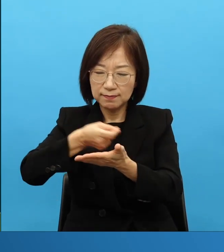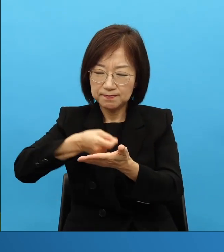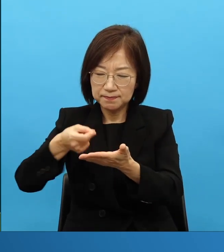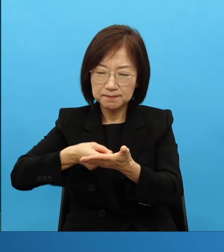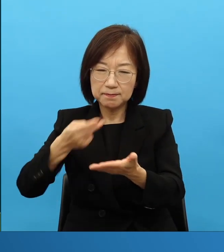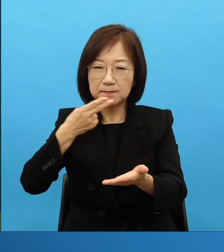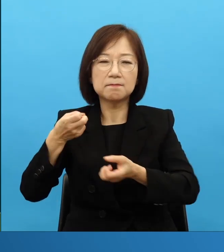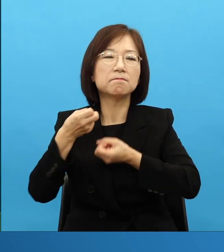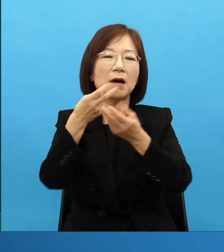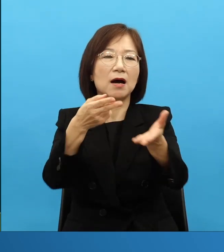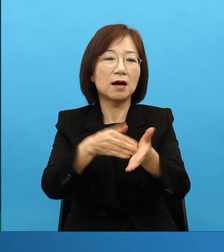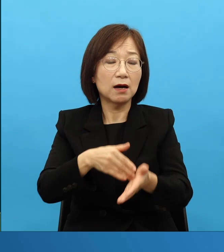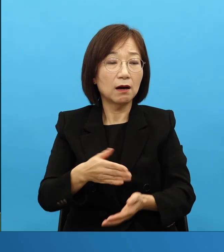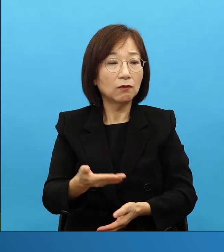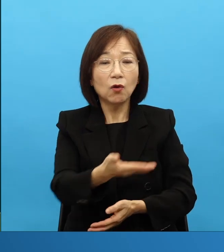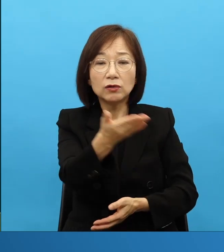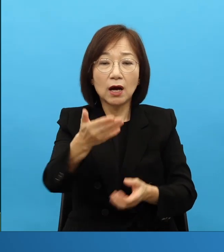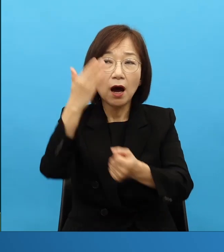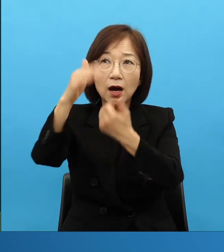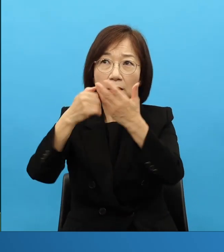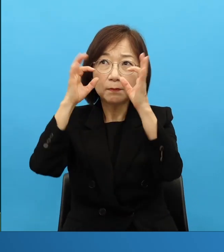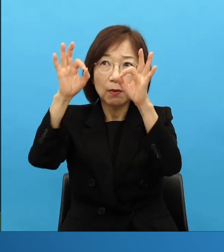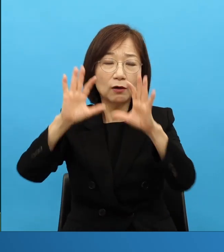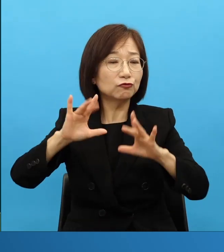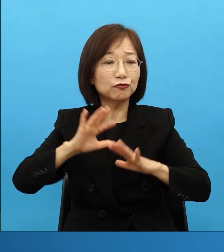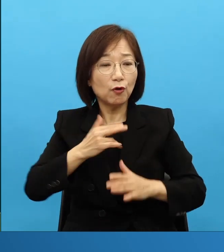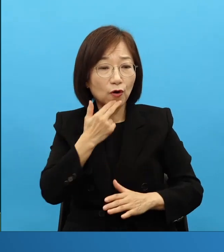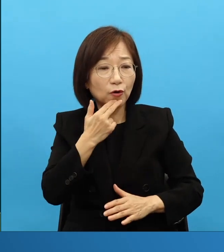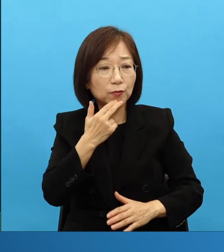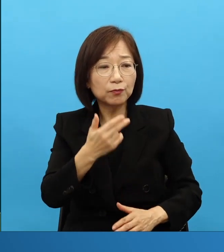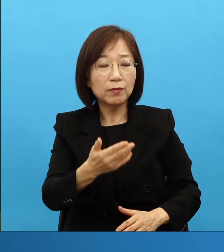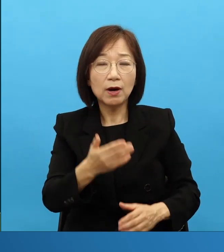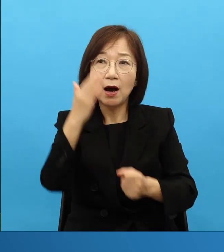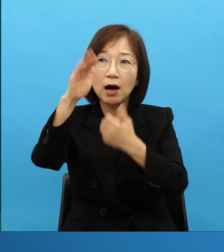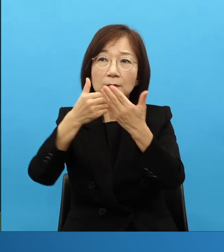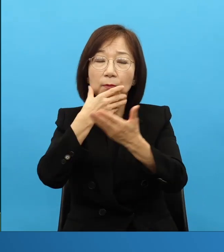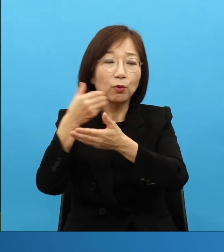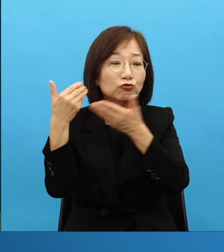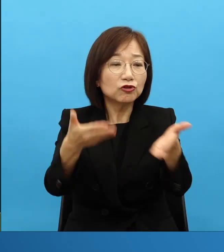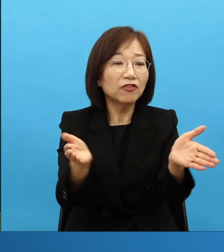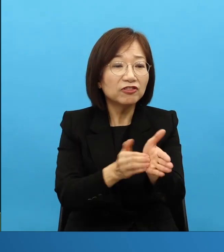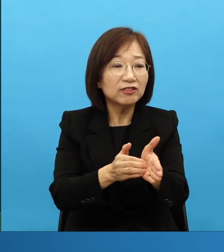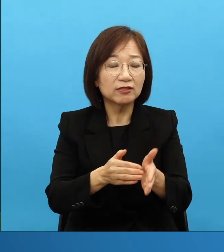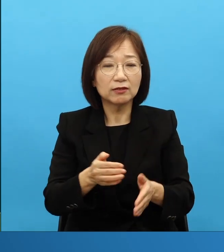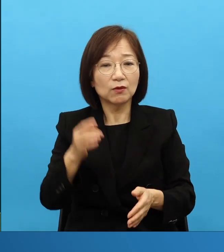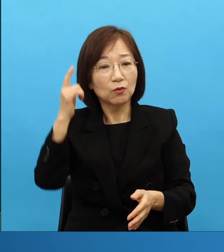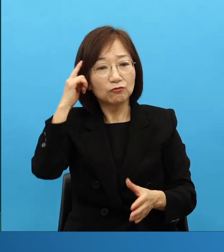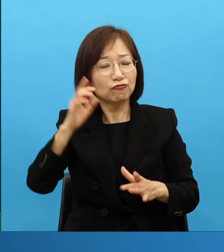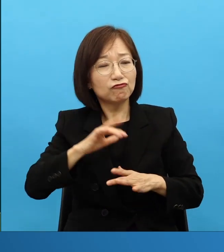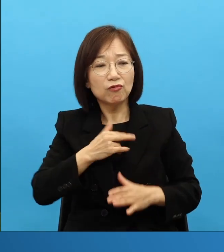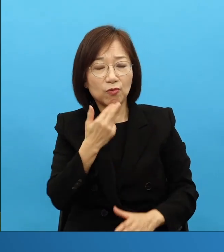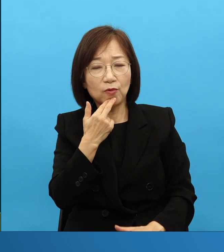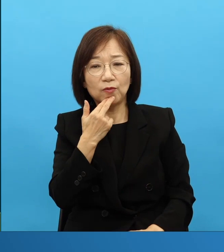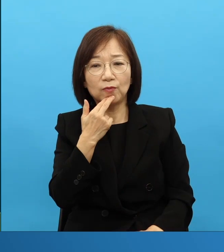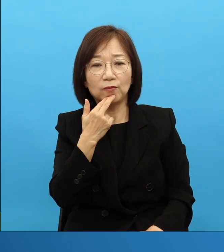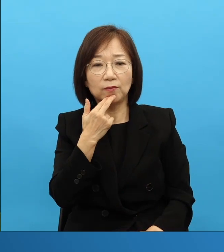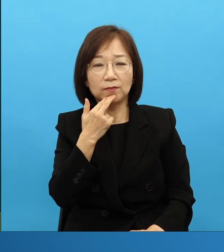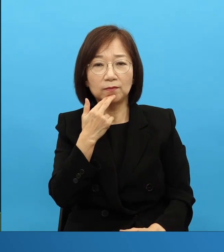눈앞에 하나님을 두려워하지 않지 않냐. There's 하나님 no- 축복하셨는데 No fear before God in their eyes, though God bless them.